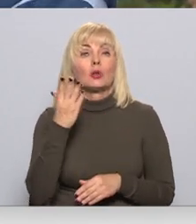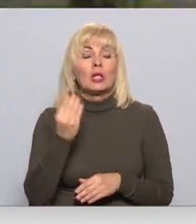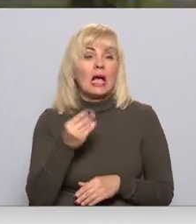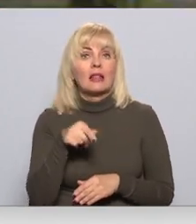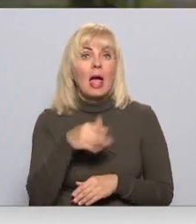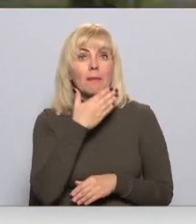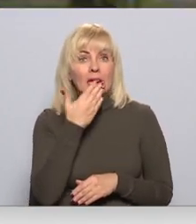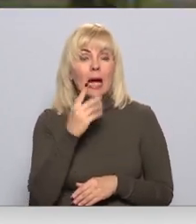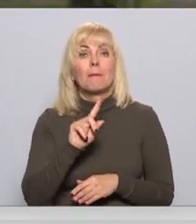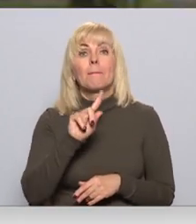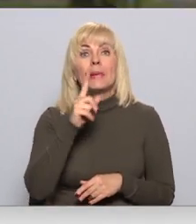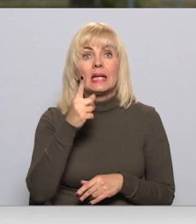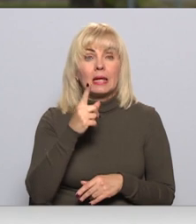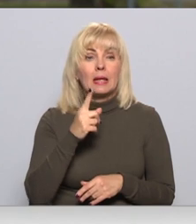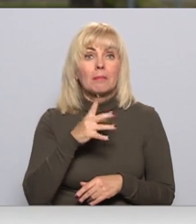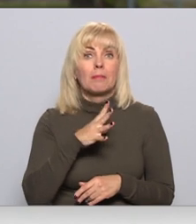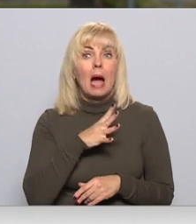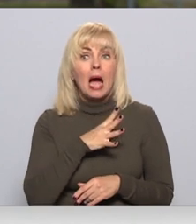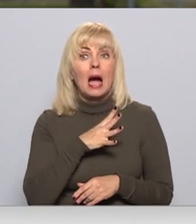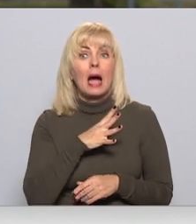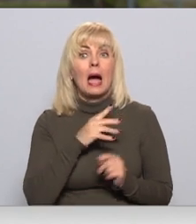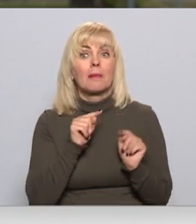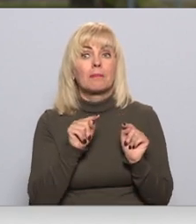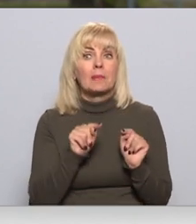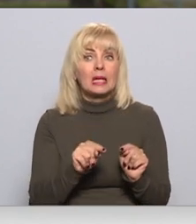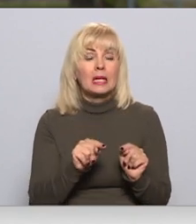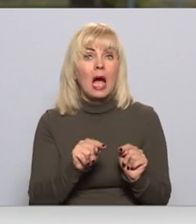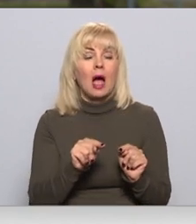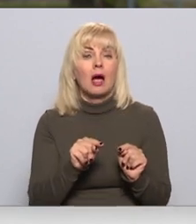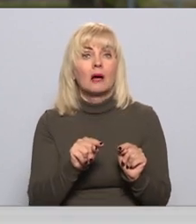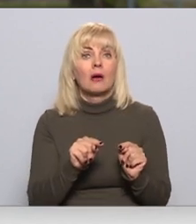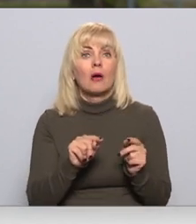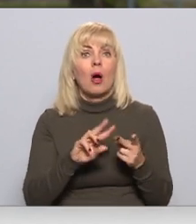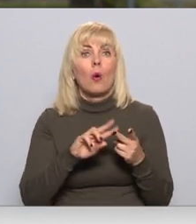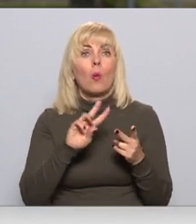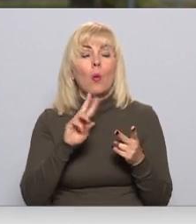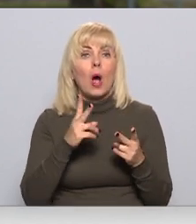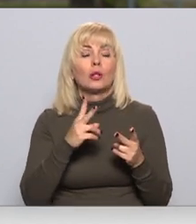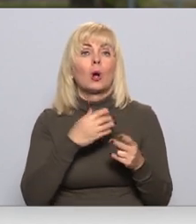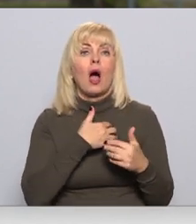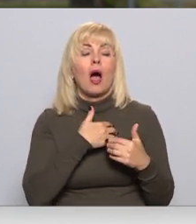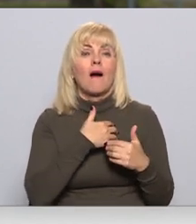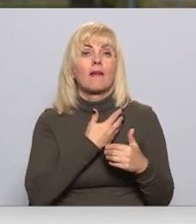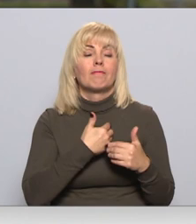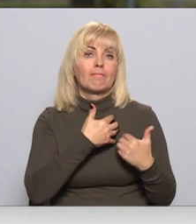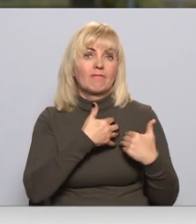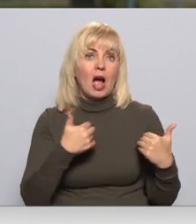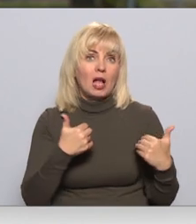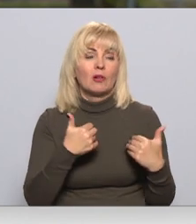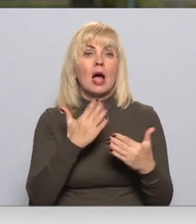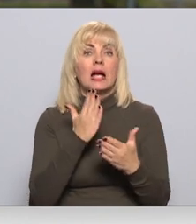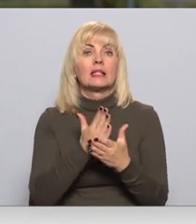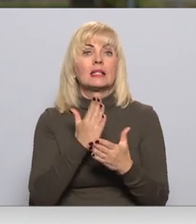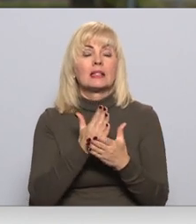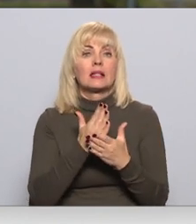pēdējā. Pirmā bija aortas korktācija, otrā bija ar atvērto krūškurvi, starpsienu